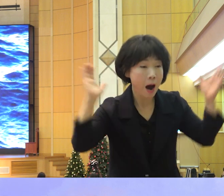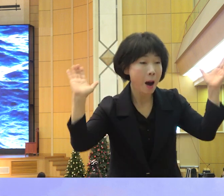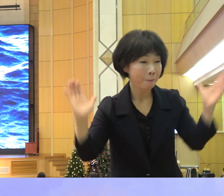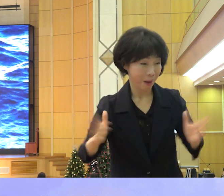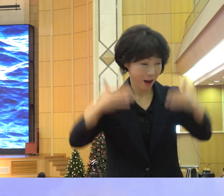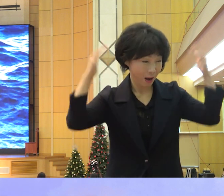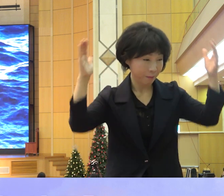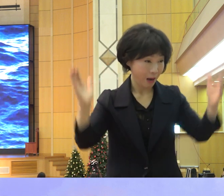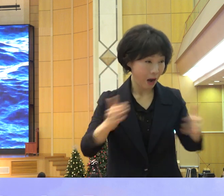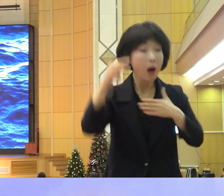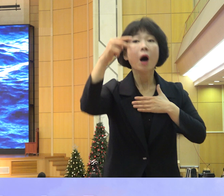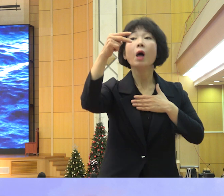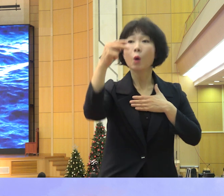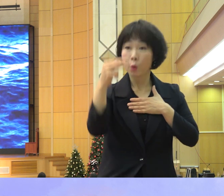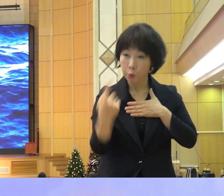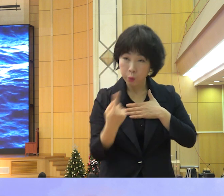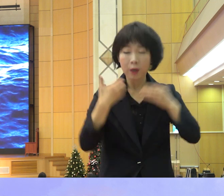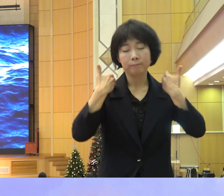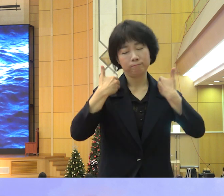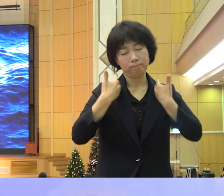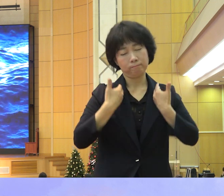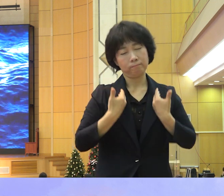거센 풍랑도